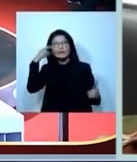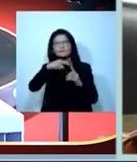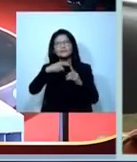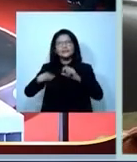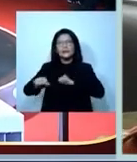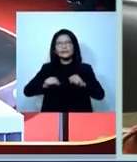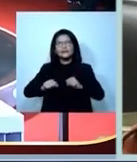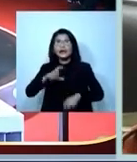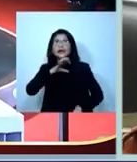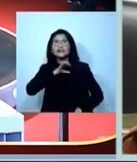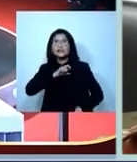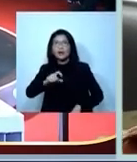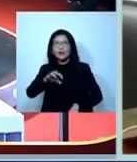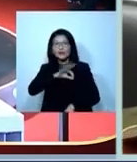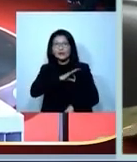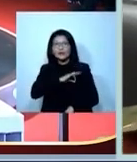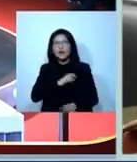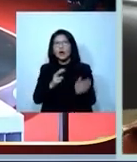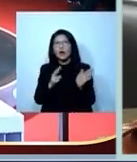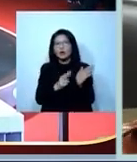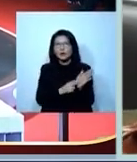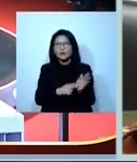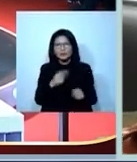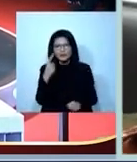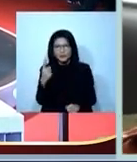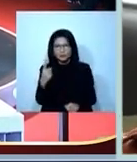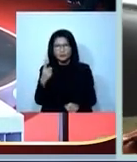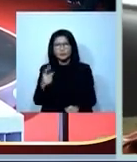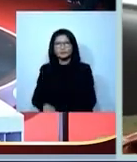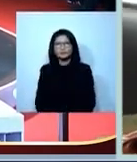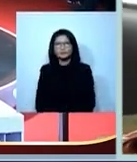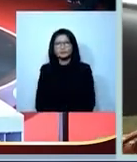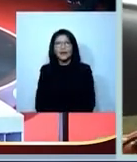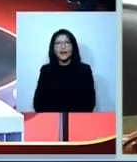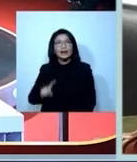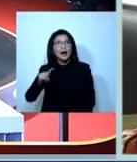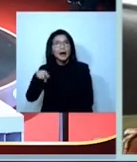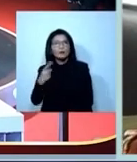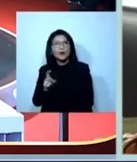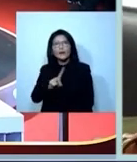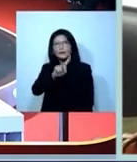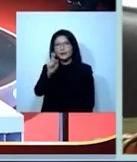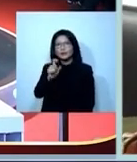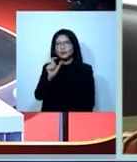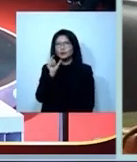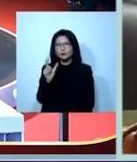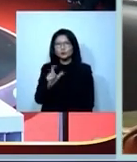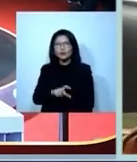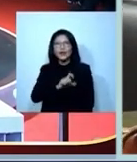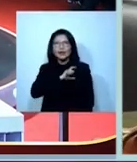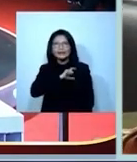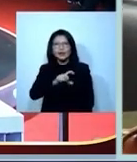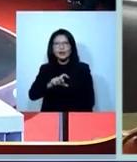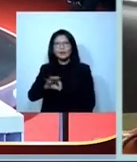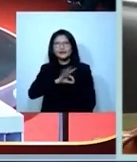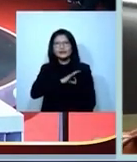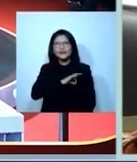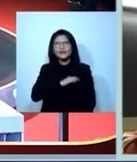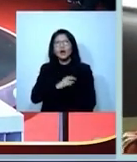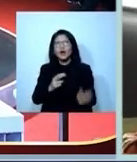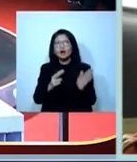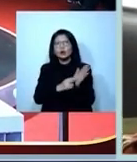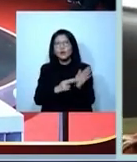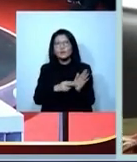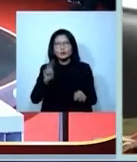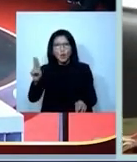dari 02 bisa diartikulasi dalam penjelasan oleh Pak Prabowo terkait dengan bagaimana dia bisa menjelaskan